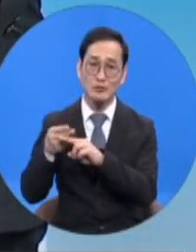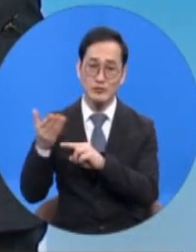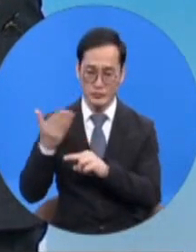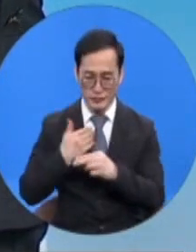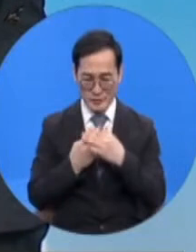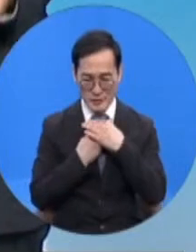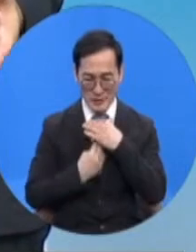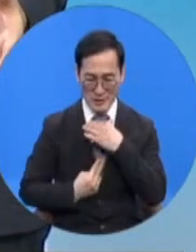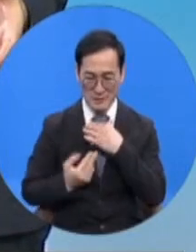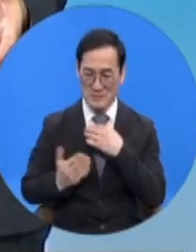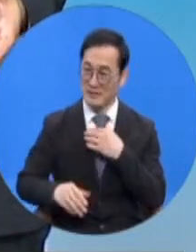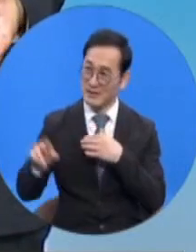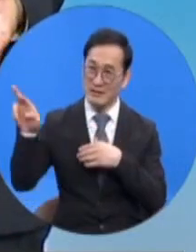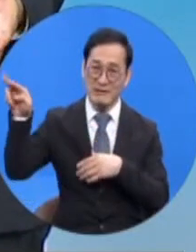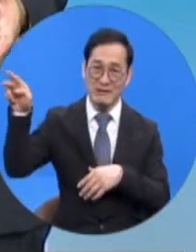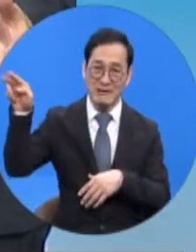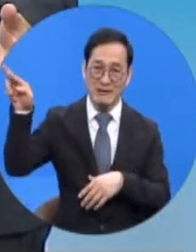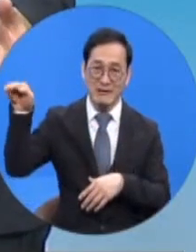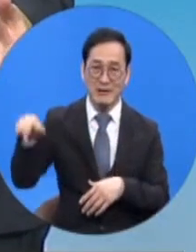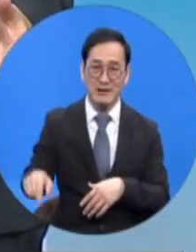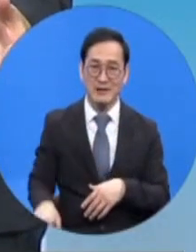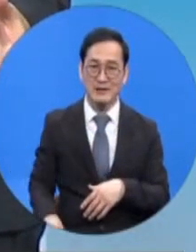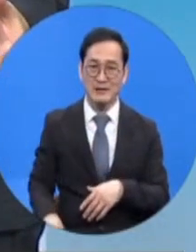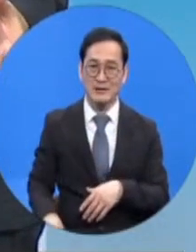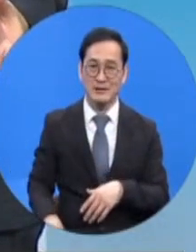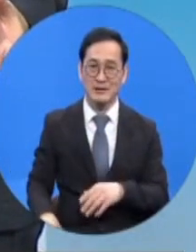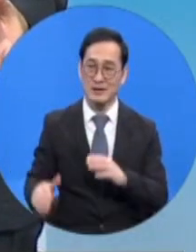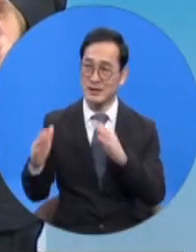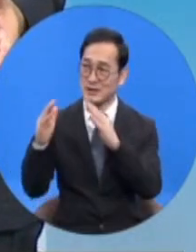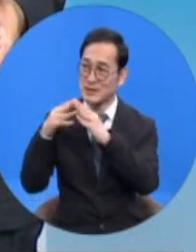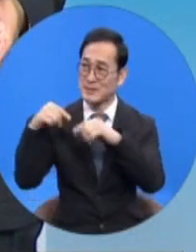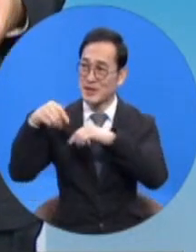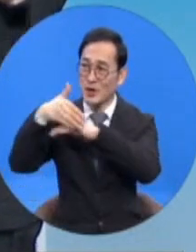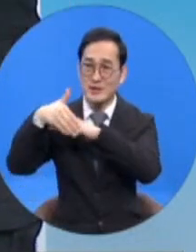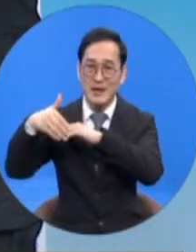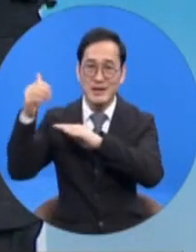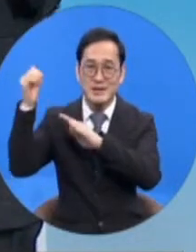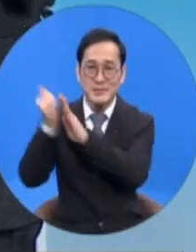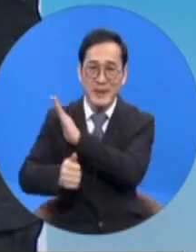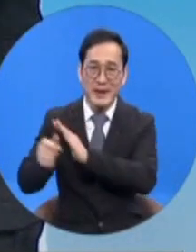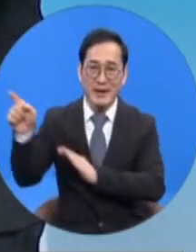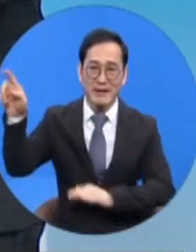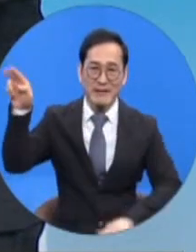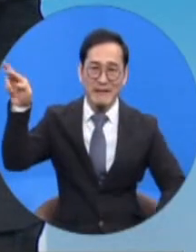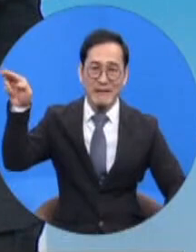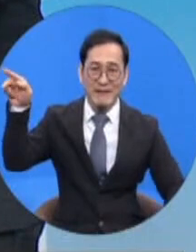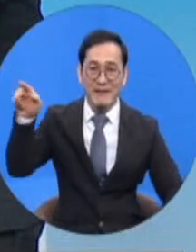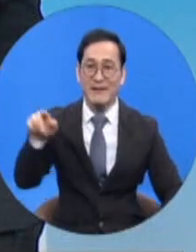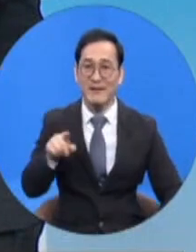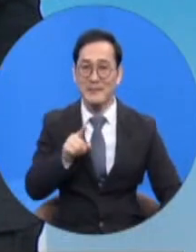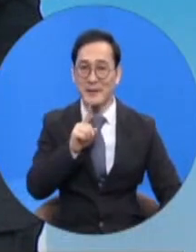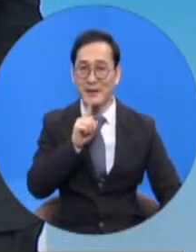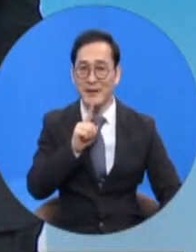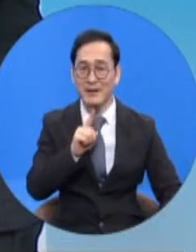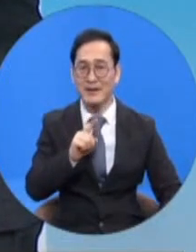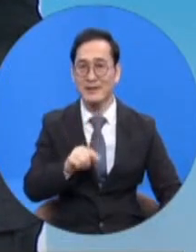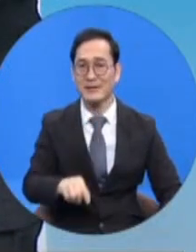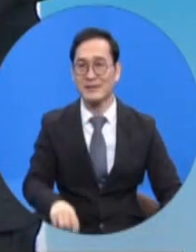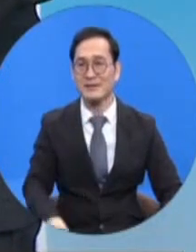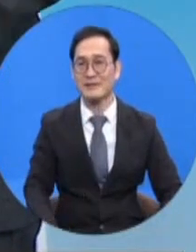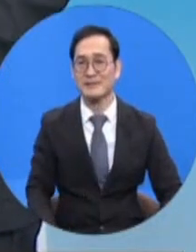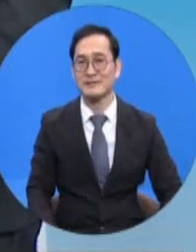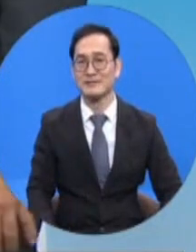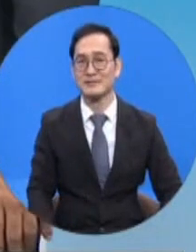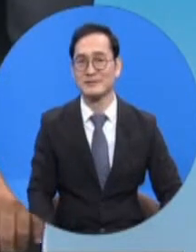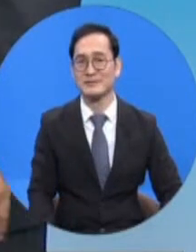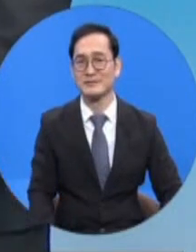지적하고 사과까지 했습니다. 자, 이건 지금 문 정부와의 차별화를 하려는 것이다